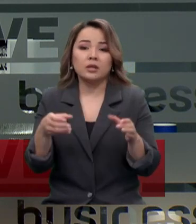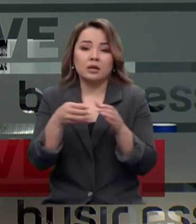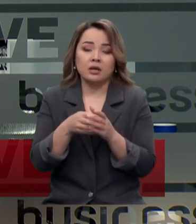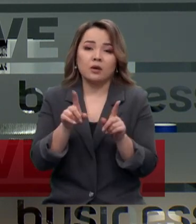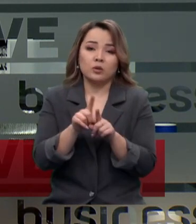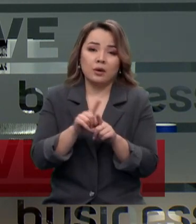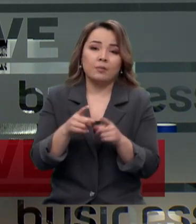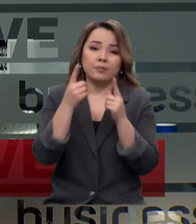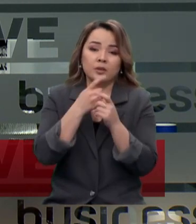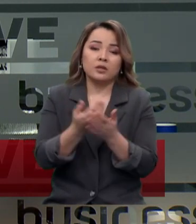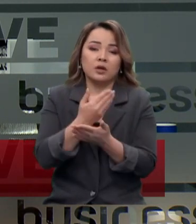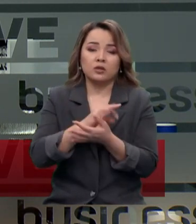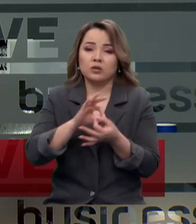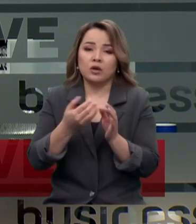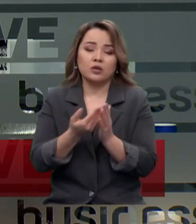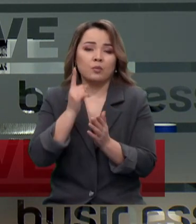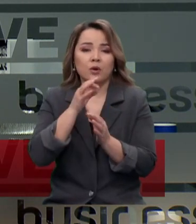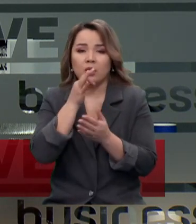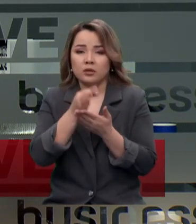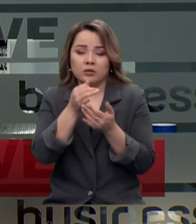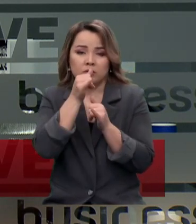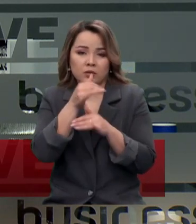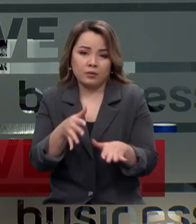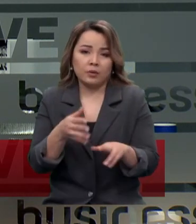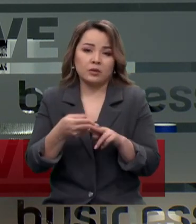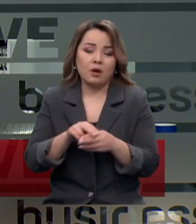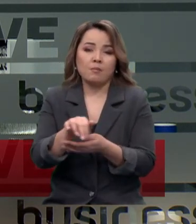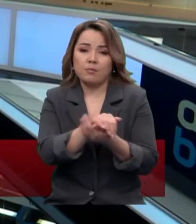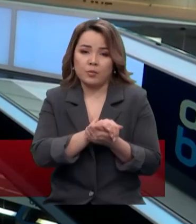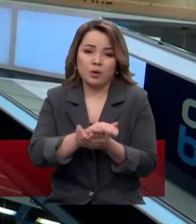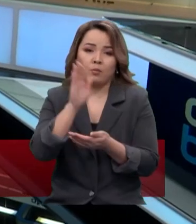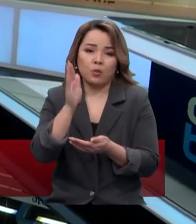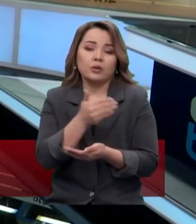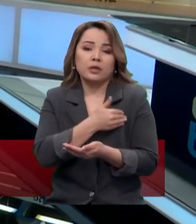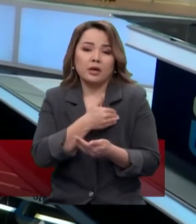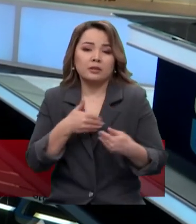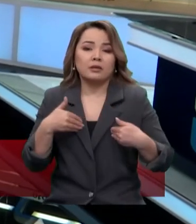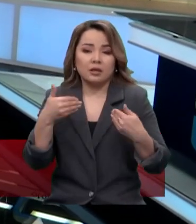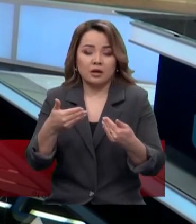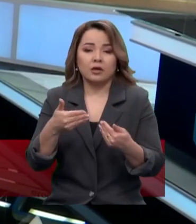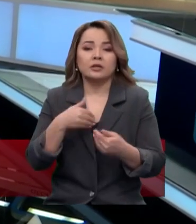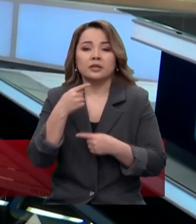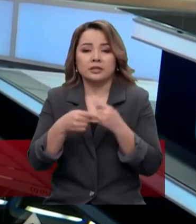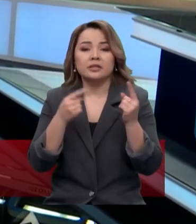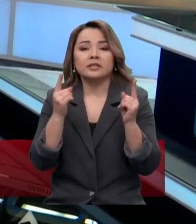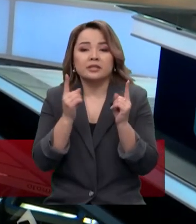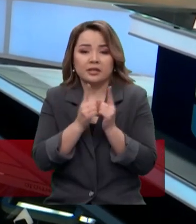ресми мәлімдеме жасауға ерте. Жарайт, пікіріңізге рахмет. Бейбітшілік болсын деп тілейік. Сау болыңыз. Еске